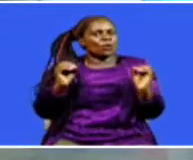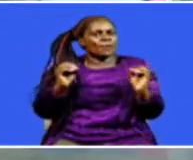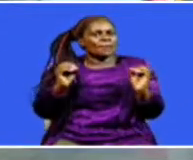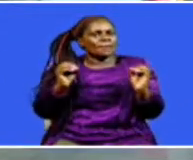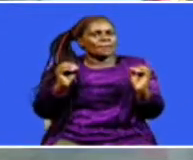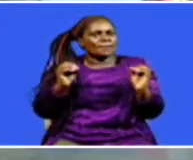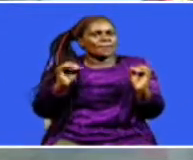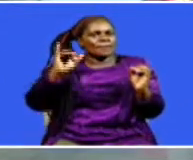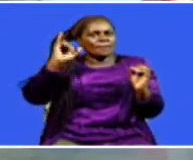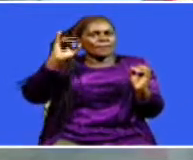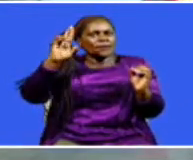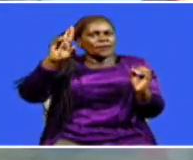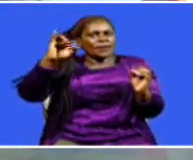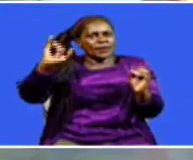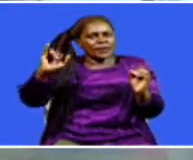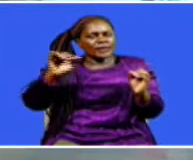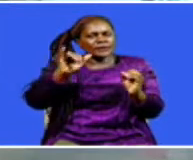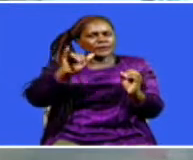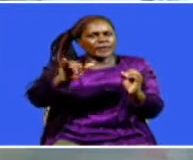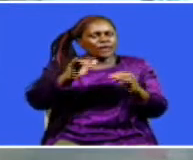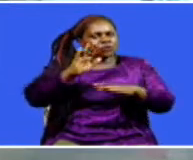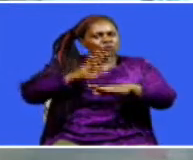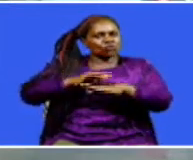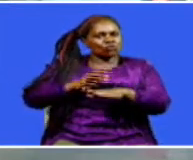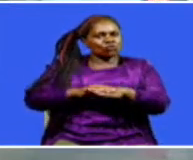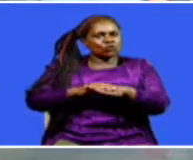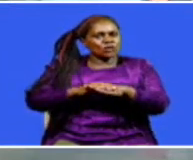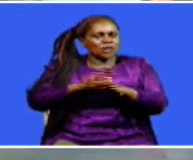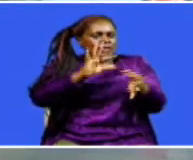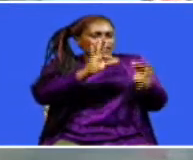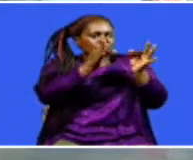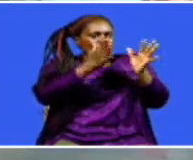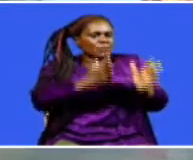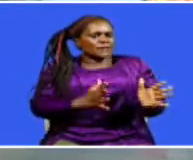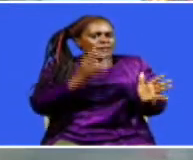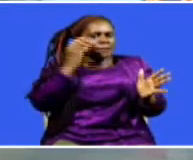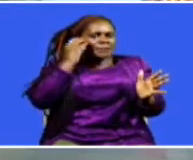Mimi naitwa Suleiman Yeri, ubaki na wingi wa kheri. Mwenzangu amekuwa Meresha Witi.